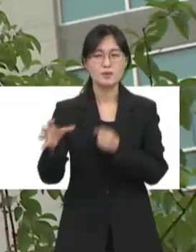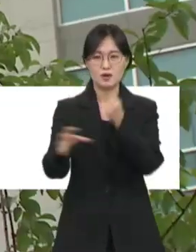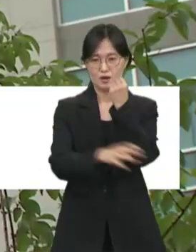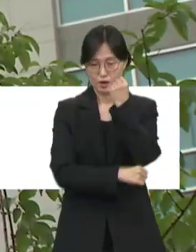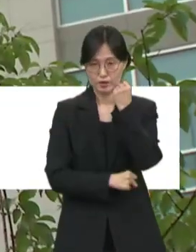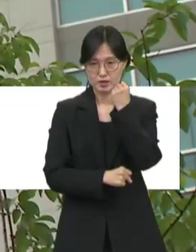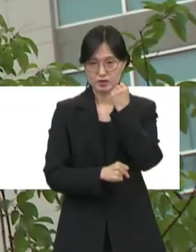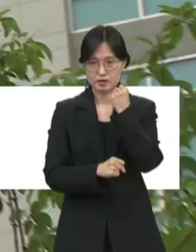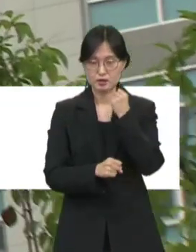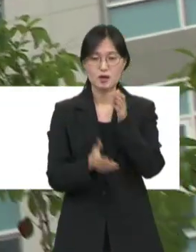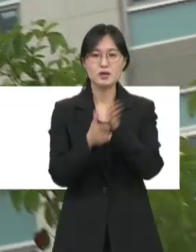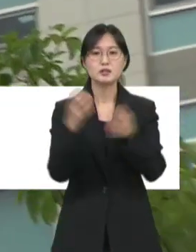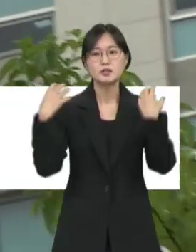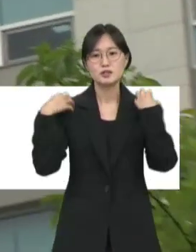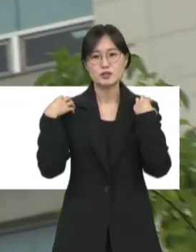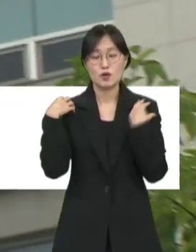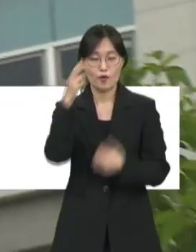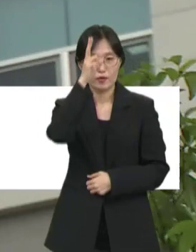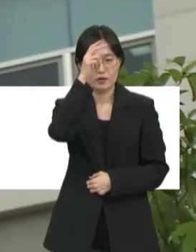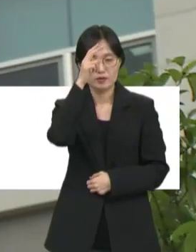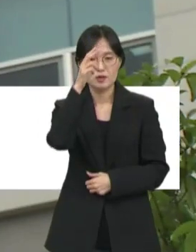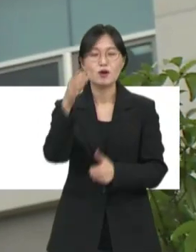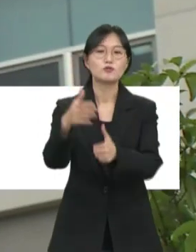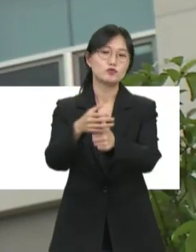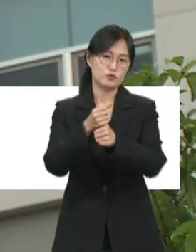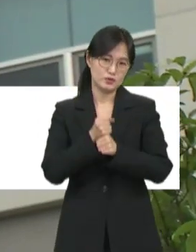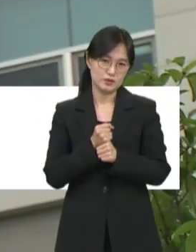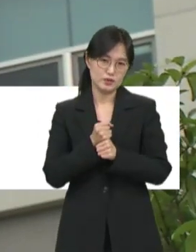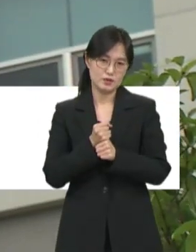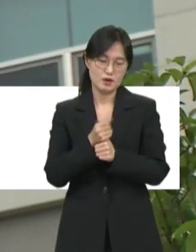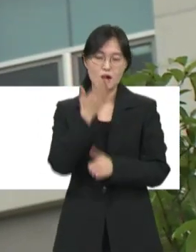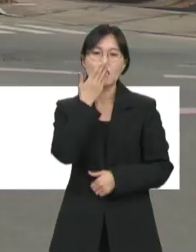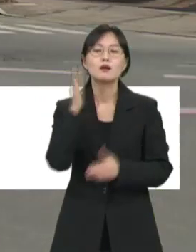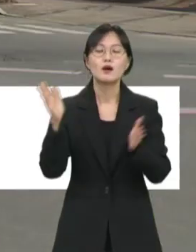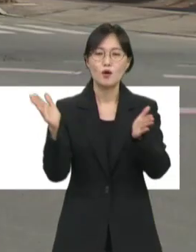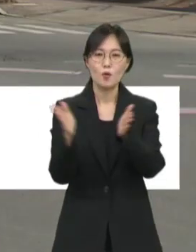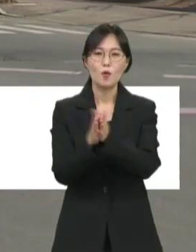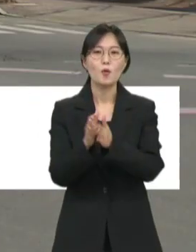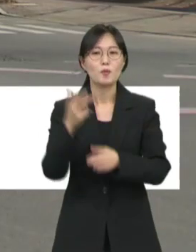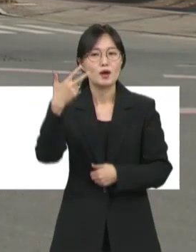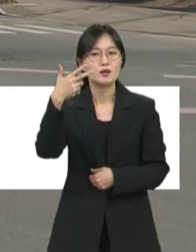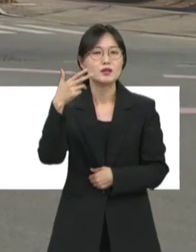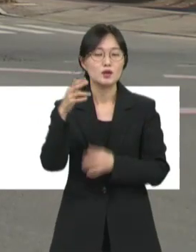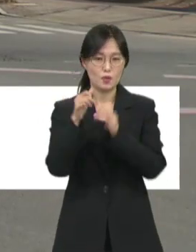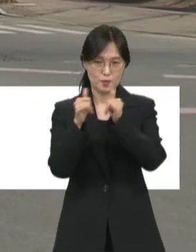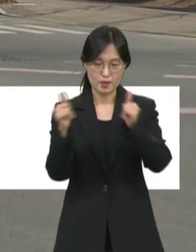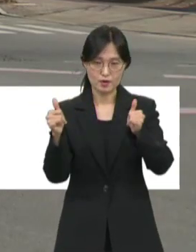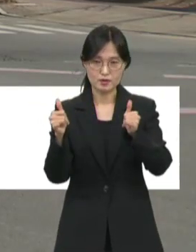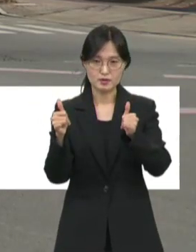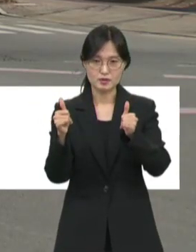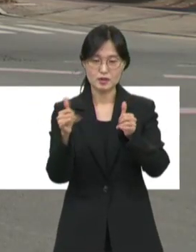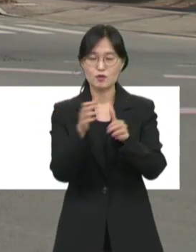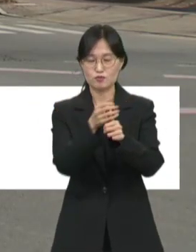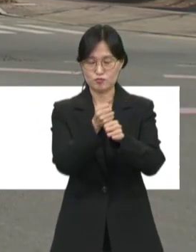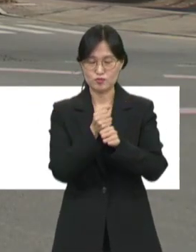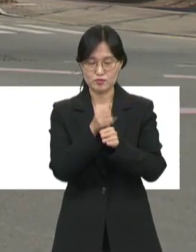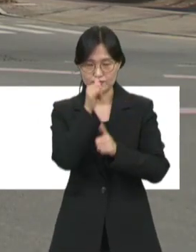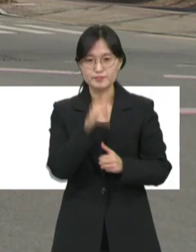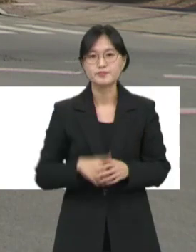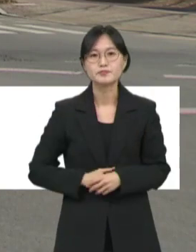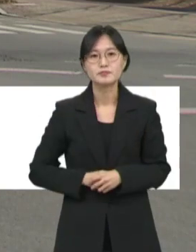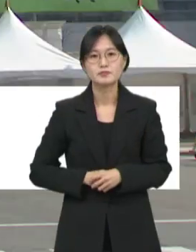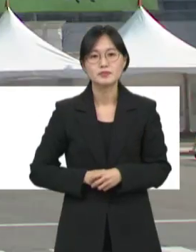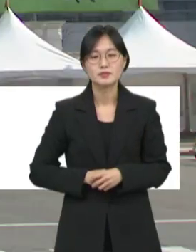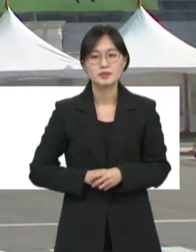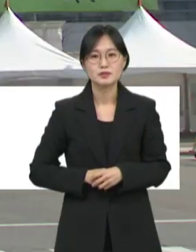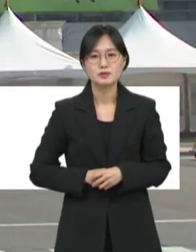천안시청 청원경찰를 구속 기소하고 공범 일곱명을 불구속 상태로 재판에 넘겼습니다